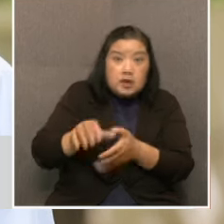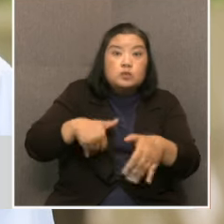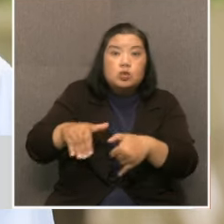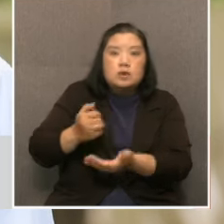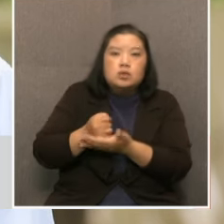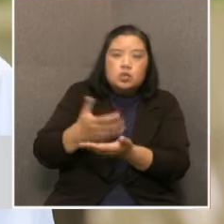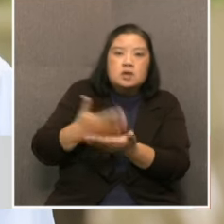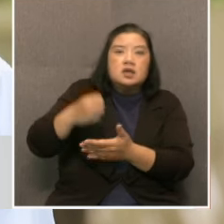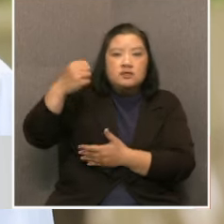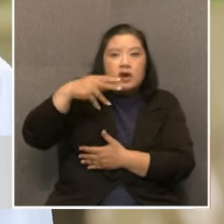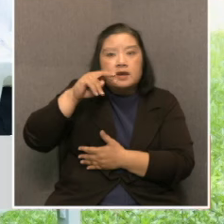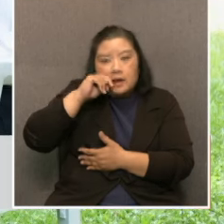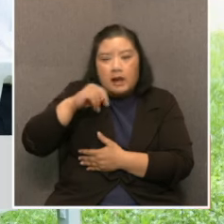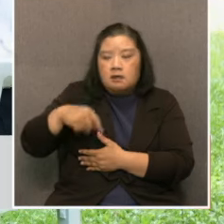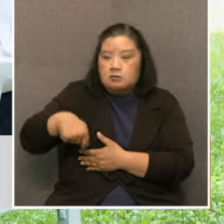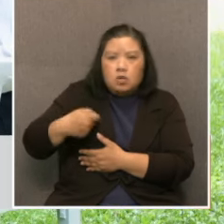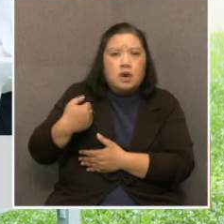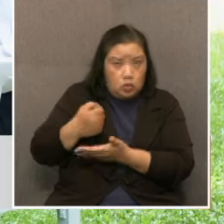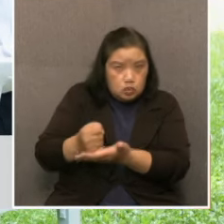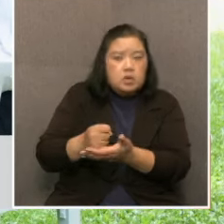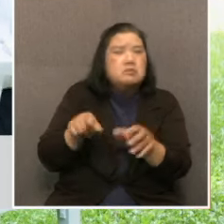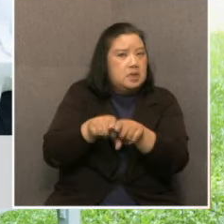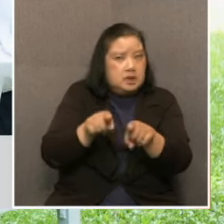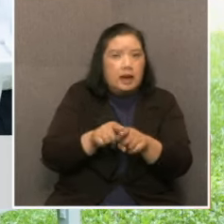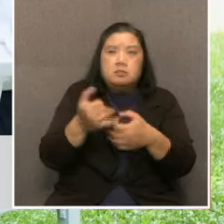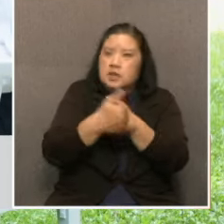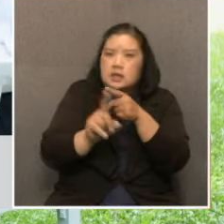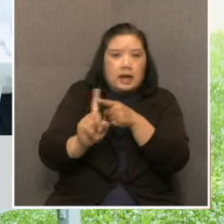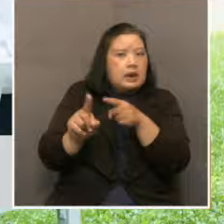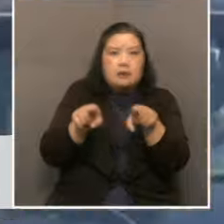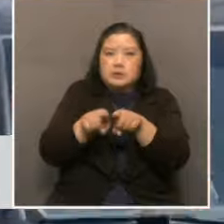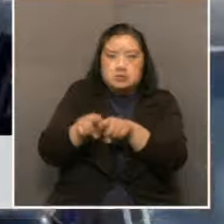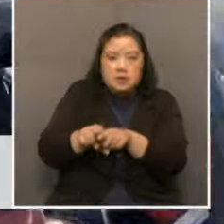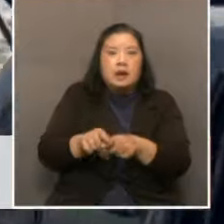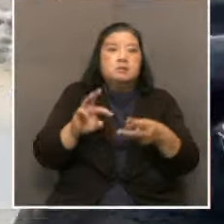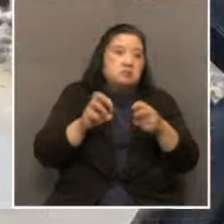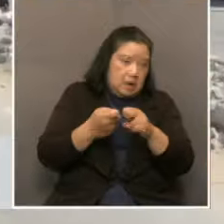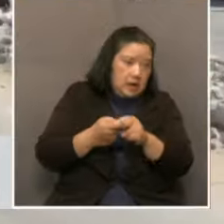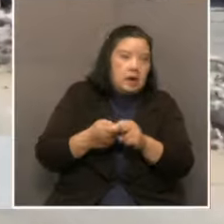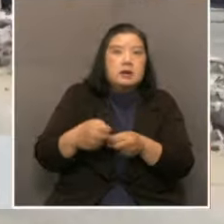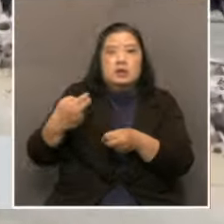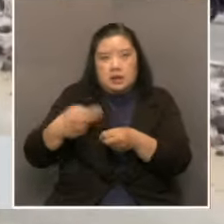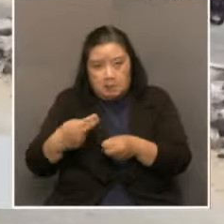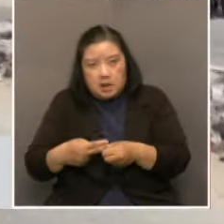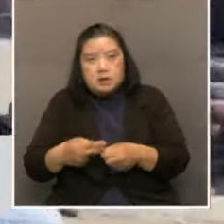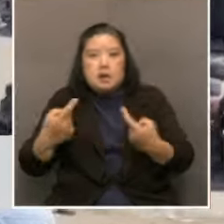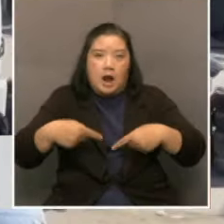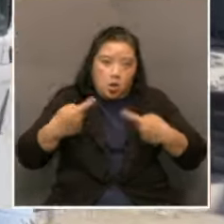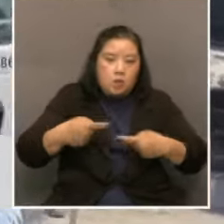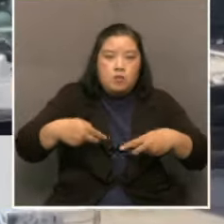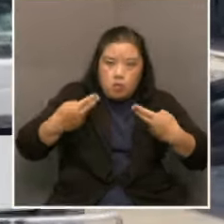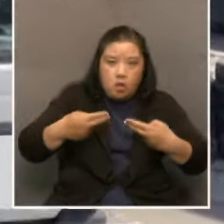แล้วก็ทุกประเทศก็ทำเพราะว่าสงครามที่เกิดขึ้นราคาพลังงานความขัดแย้งในตะวันออกกลางในยุโรปนะ